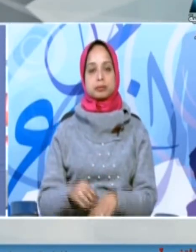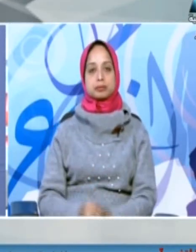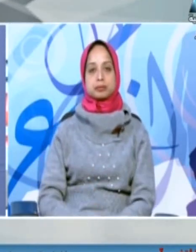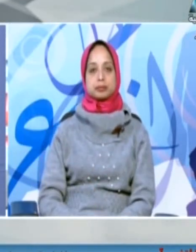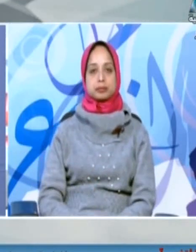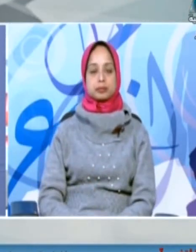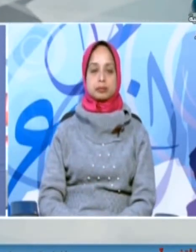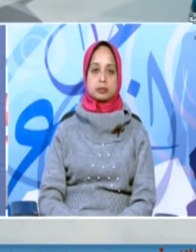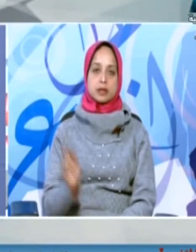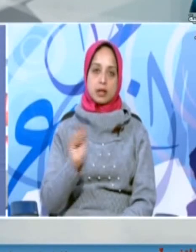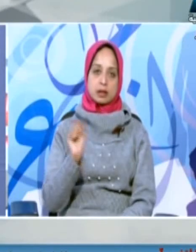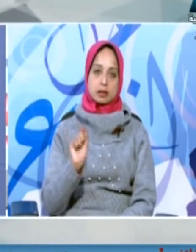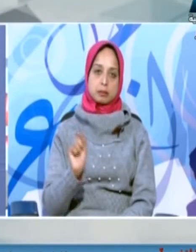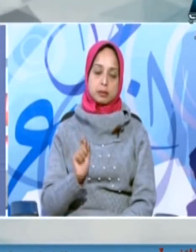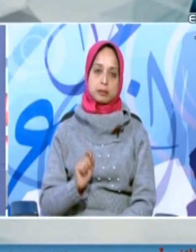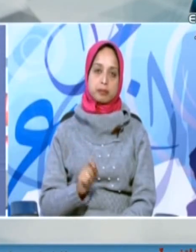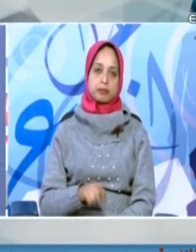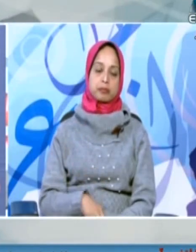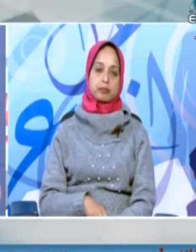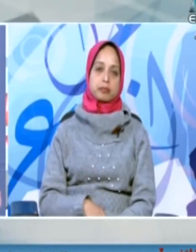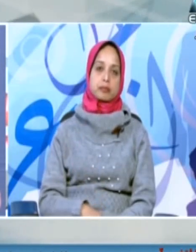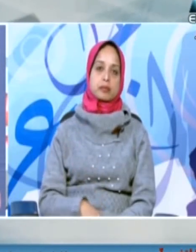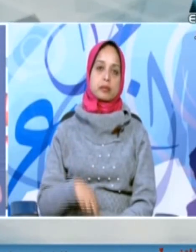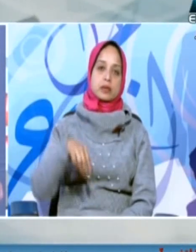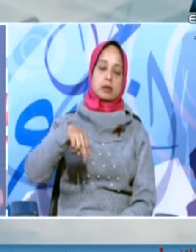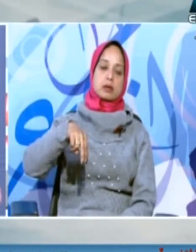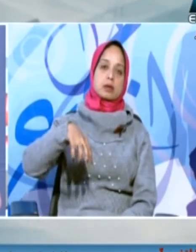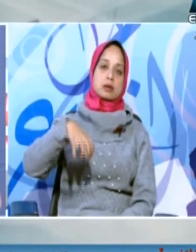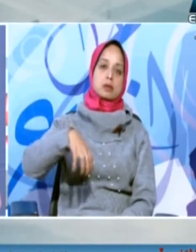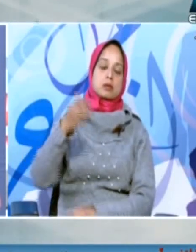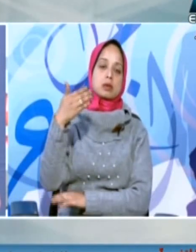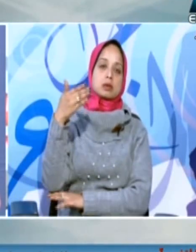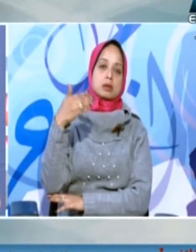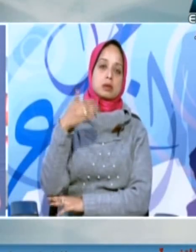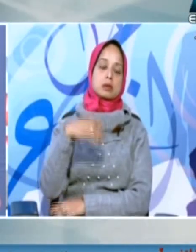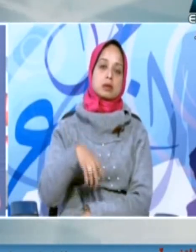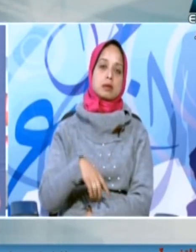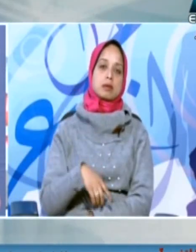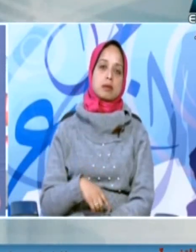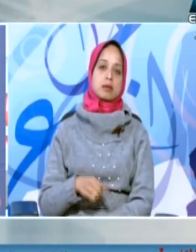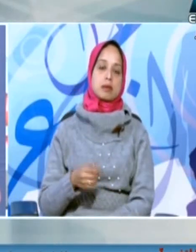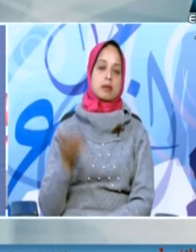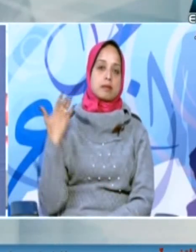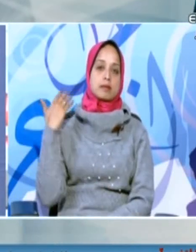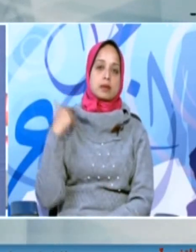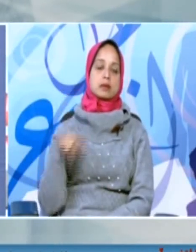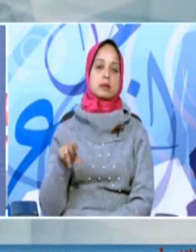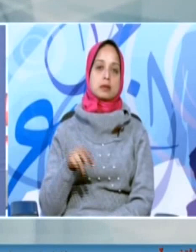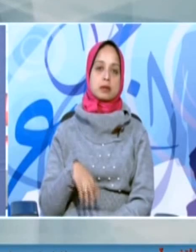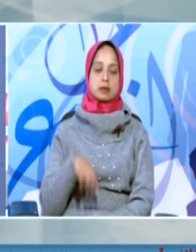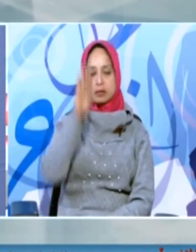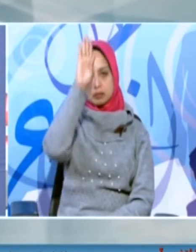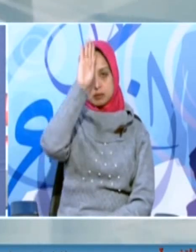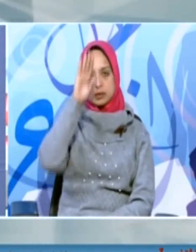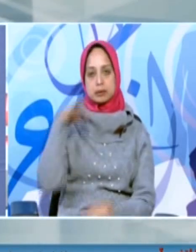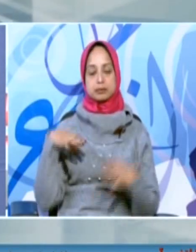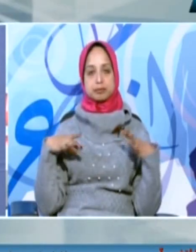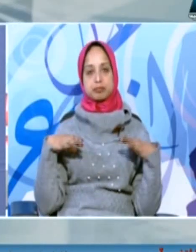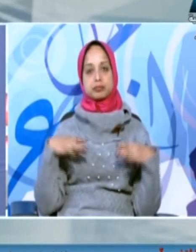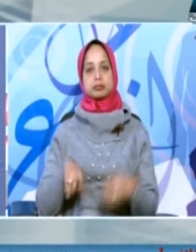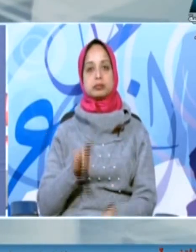بالقلم، الحركه الوطنيه في عهد مين؟ توفيق. في عهد توفيق، الله يفتح عليكي. خلاص